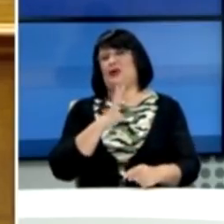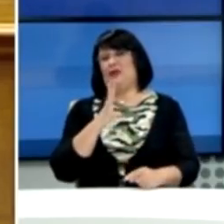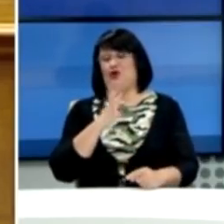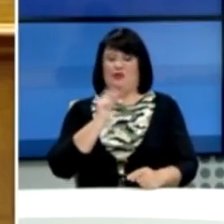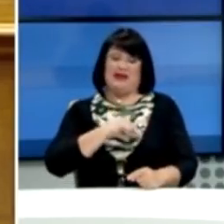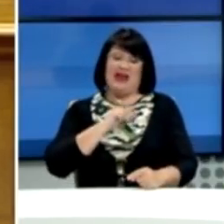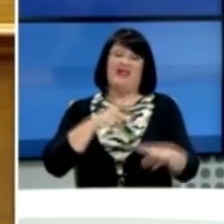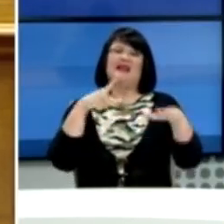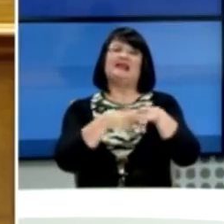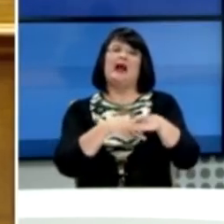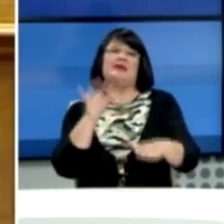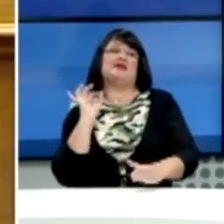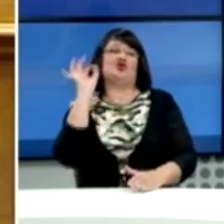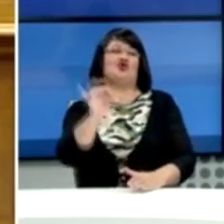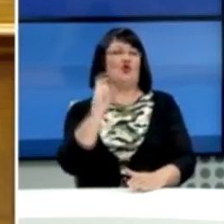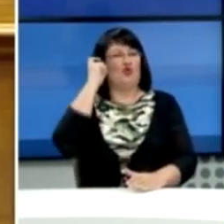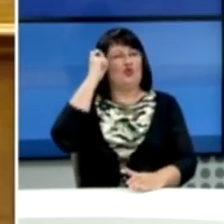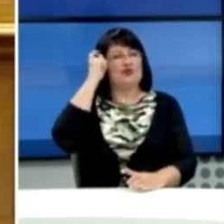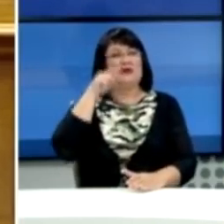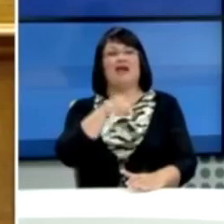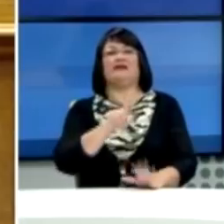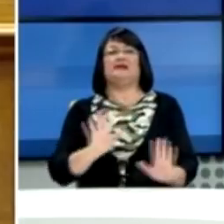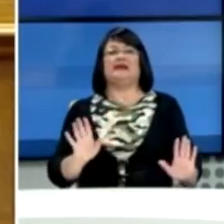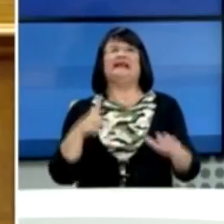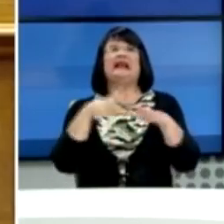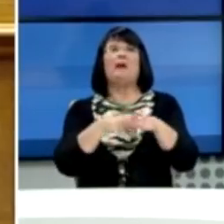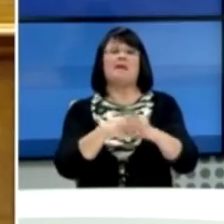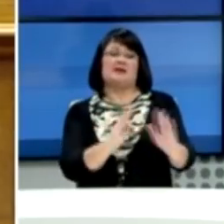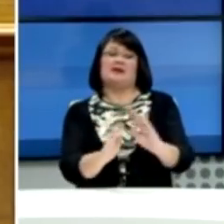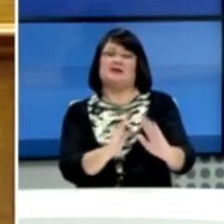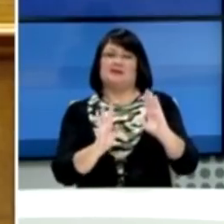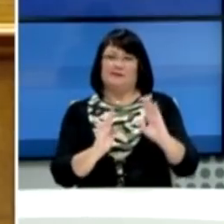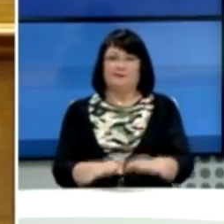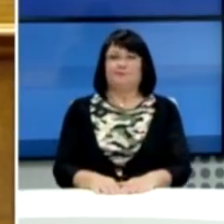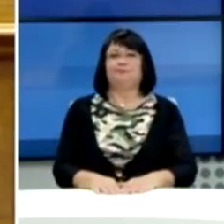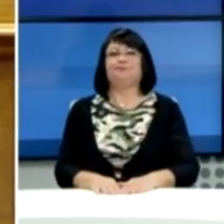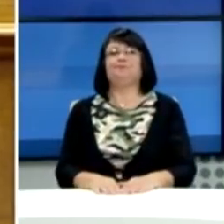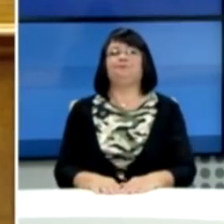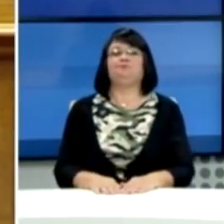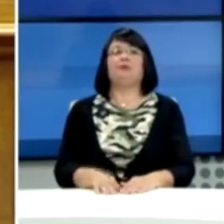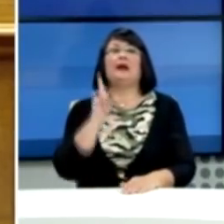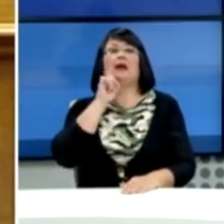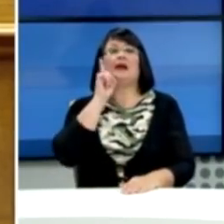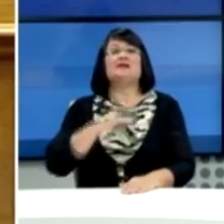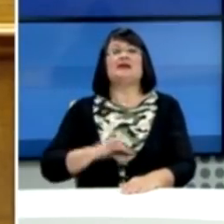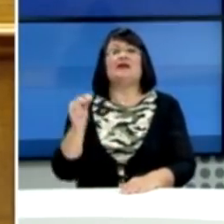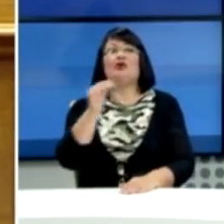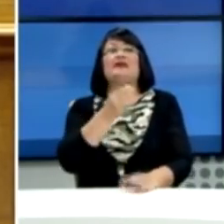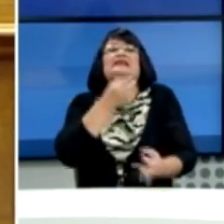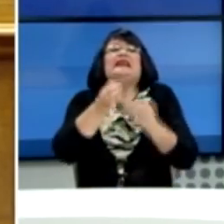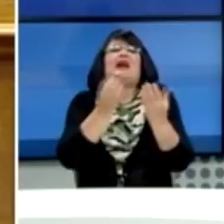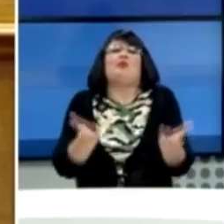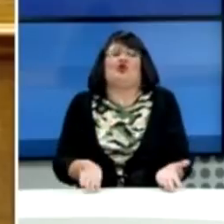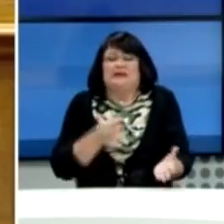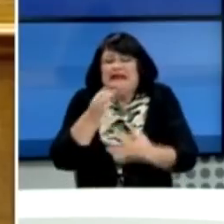κέρδη των τραπεζών έχετε στο μυαλό σας, αυτός είναι ο πόνος σας. Κυρίες και κύριοι, τι να πρωτοπεί